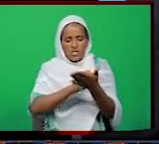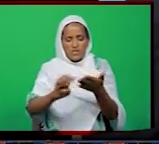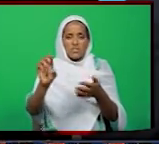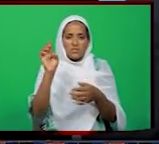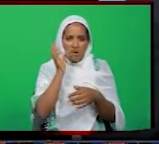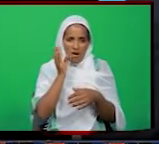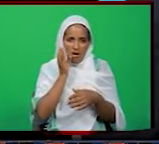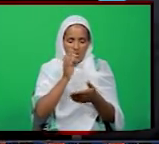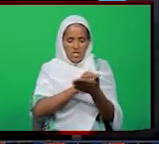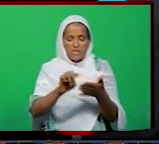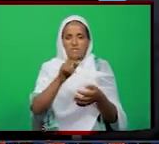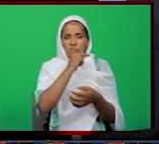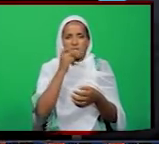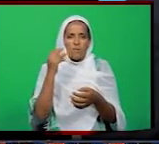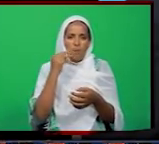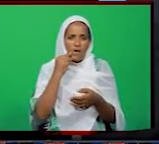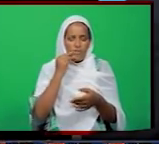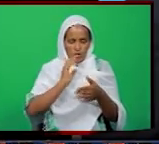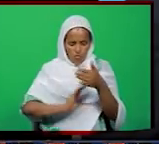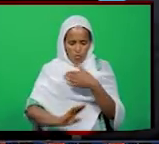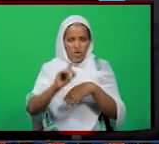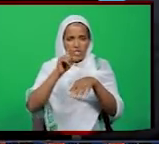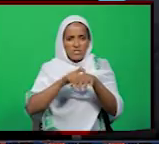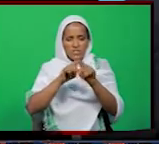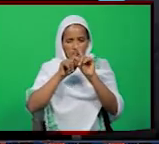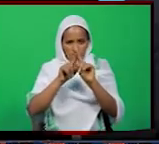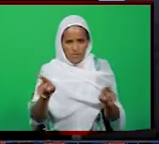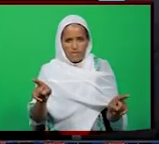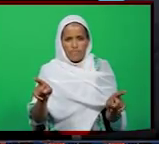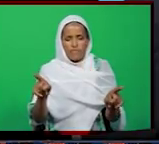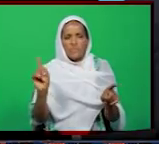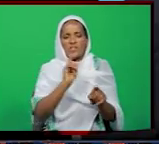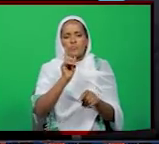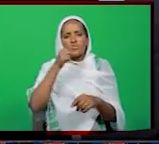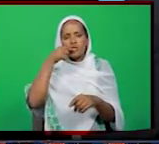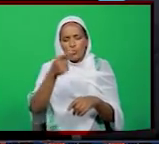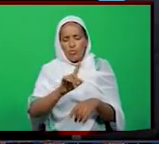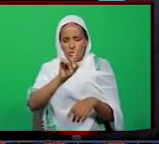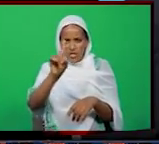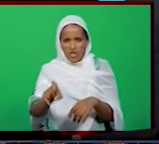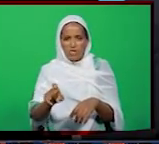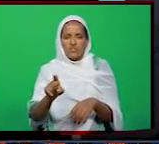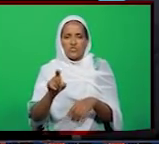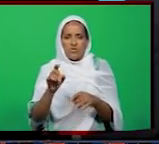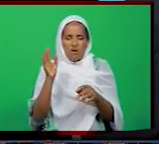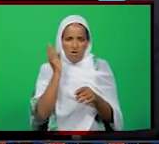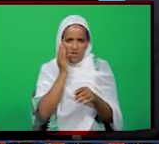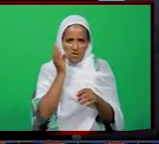ቅድስት ሐና ቅድስት ድንግል ማርያምን በወለደች ጊዜ ግን ምን ተብሎ ተጠየቀች